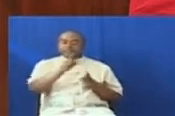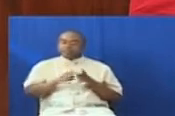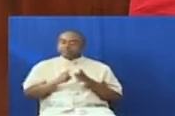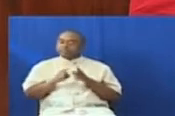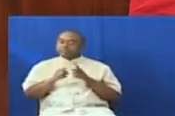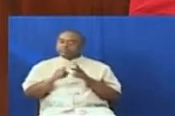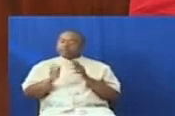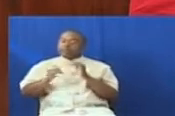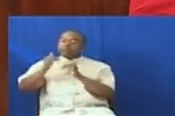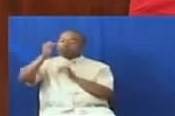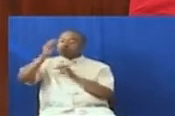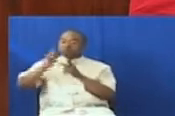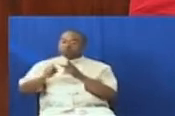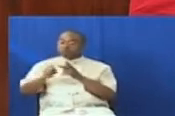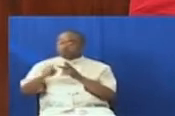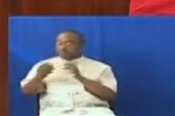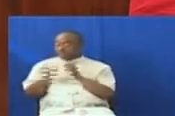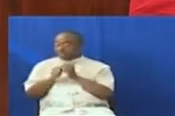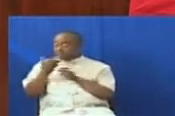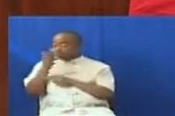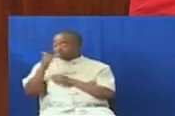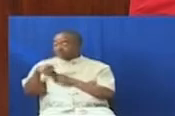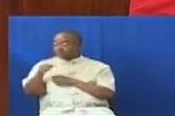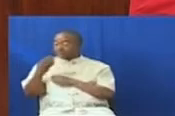mali nyingine ambazo zinafikia